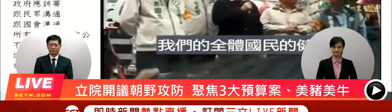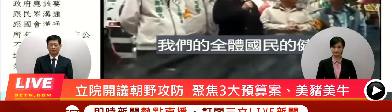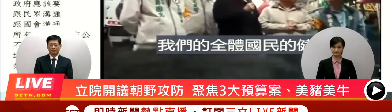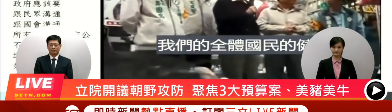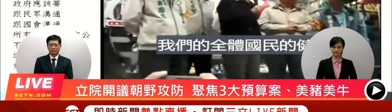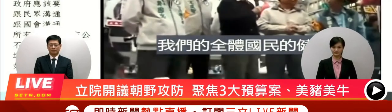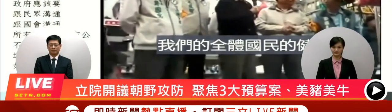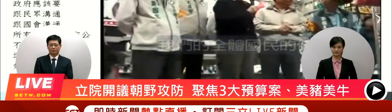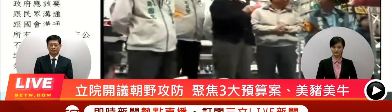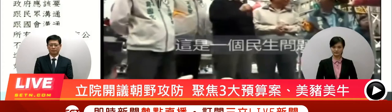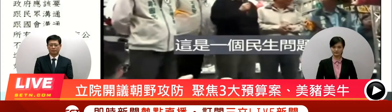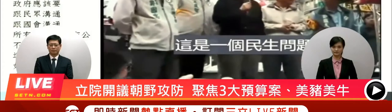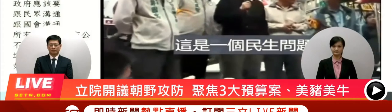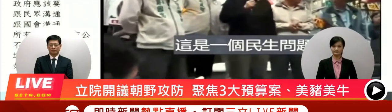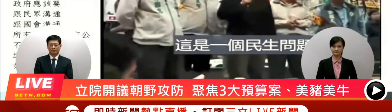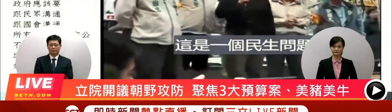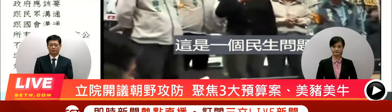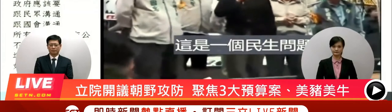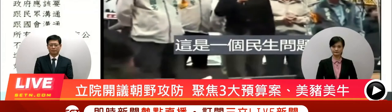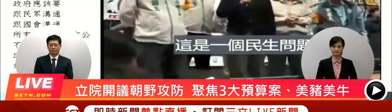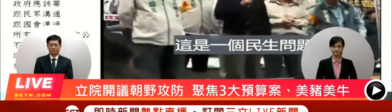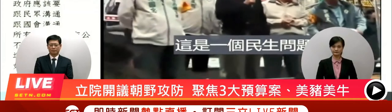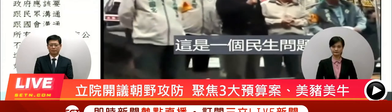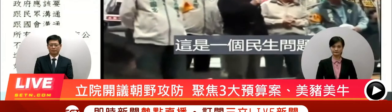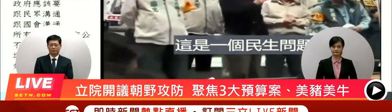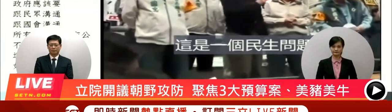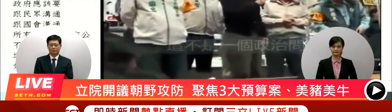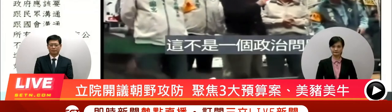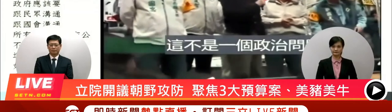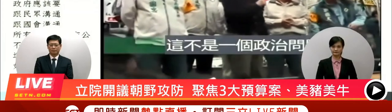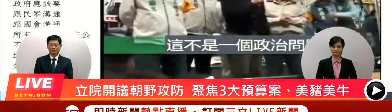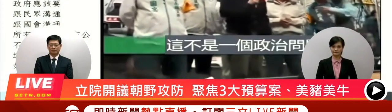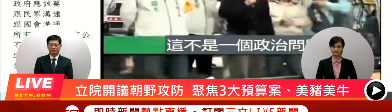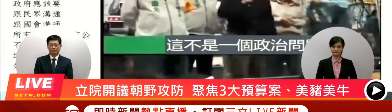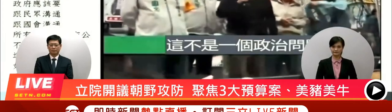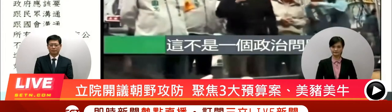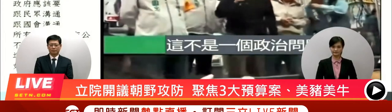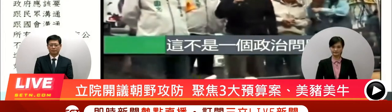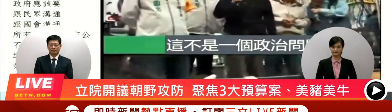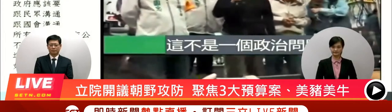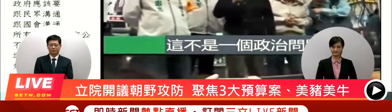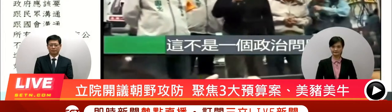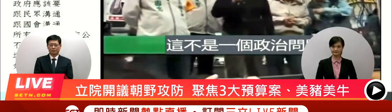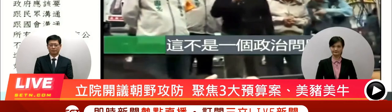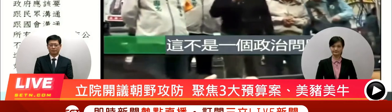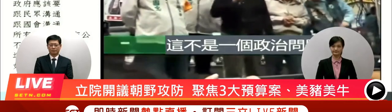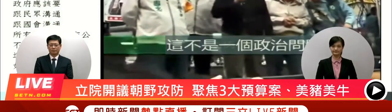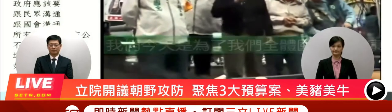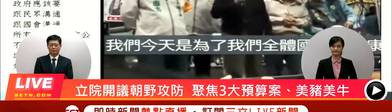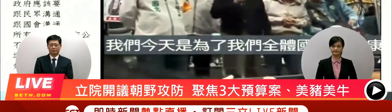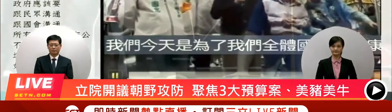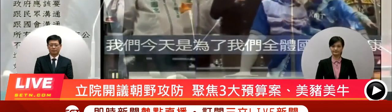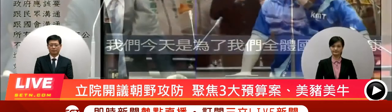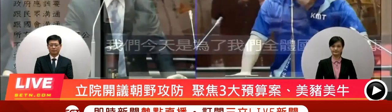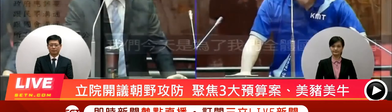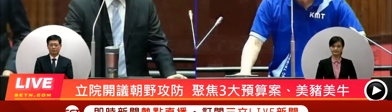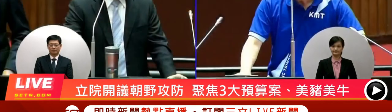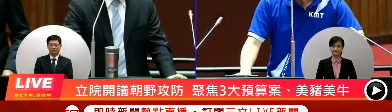的健康，这是一个民生问题，这不是一个政治问题。 好 ，OK。